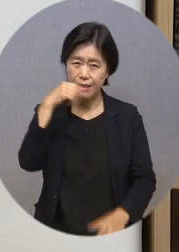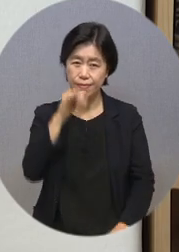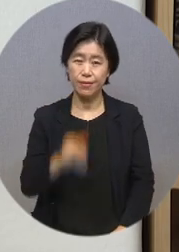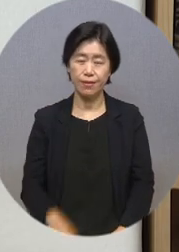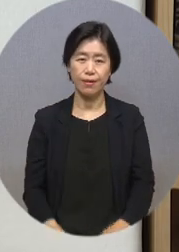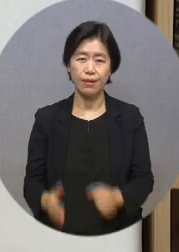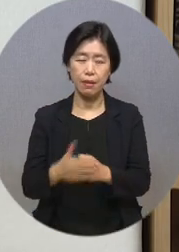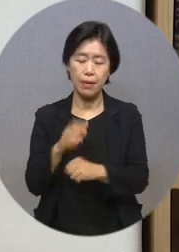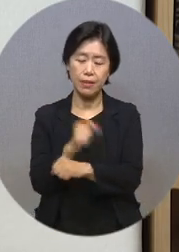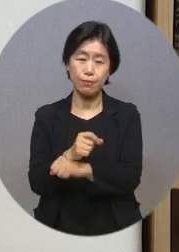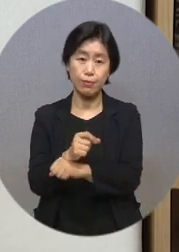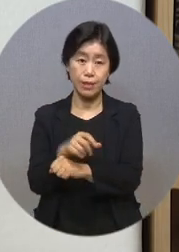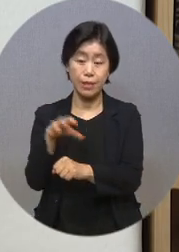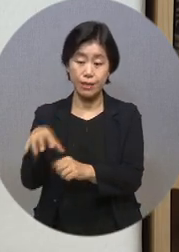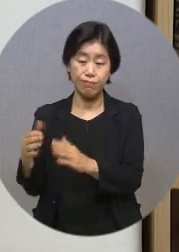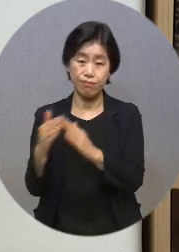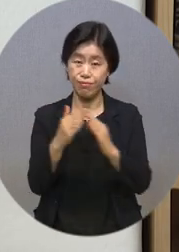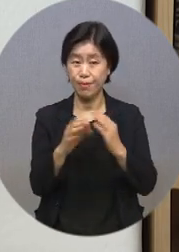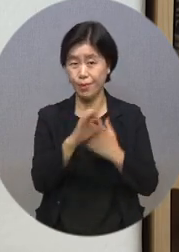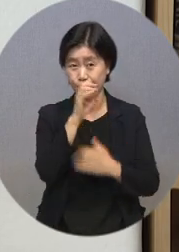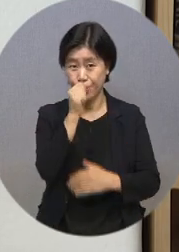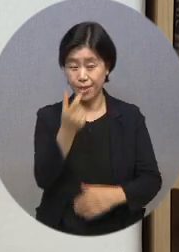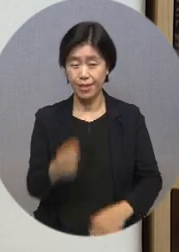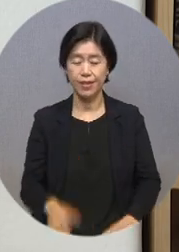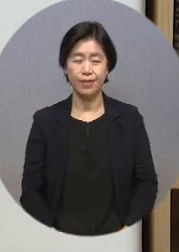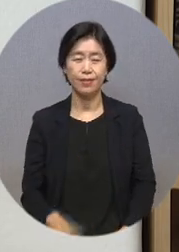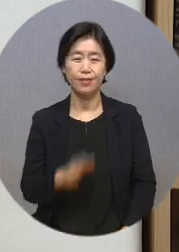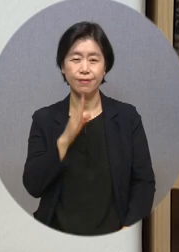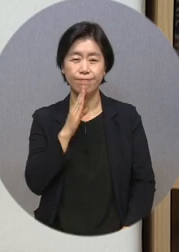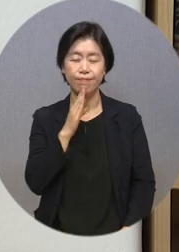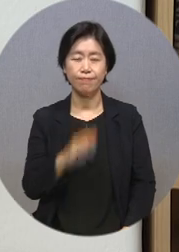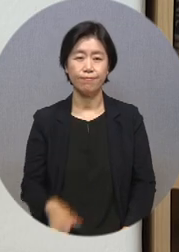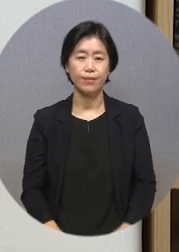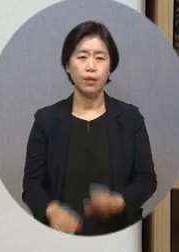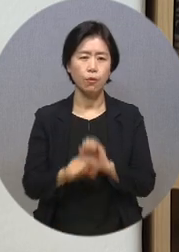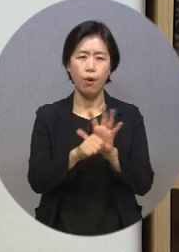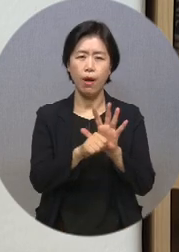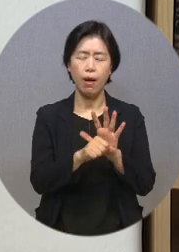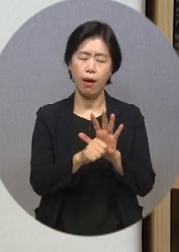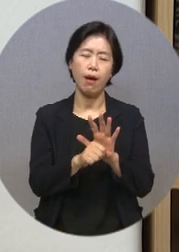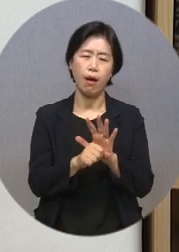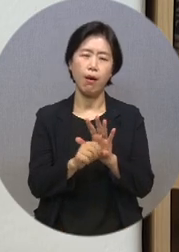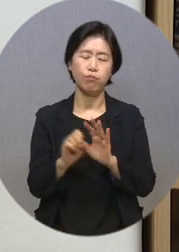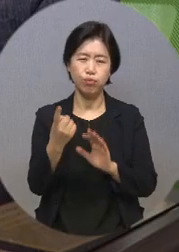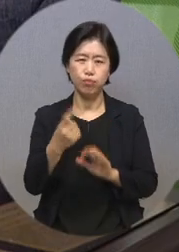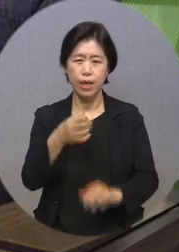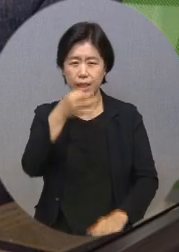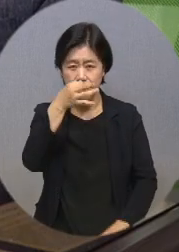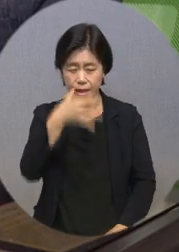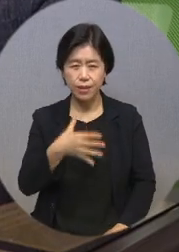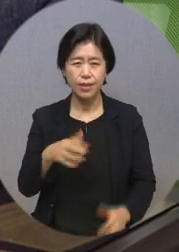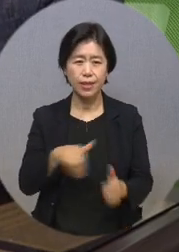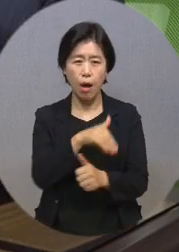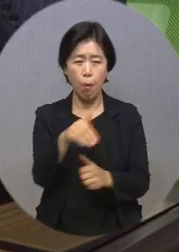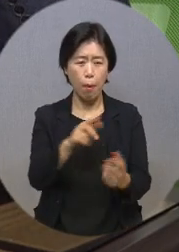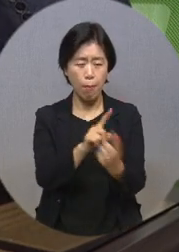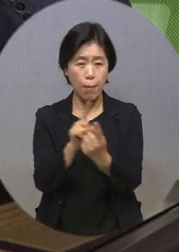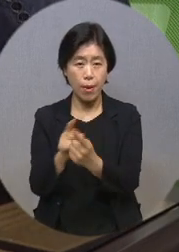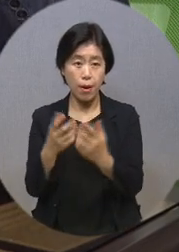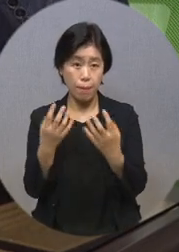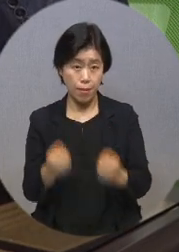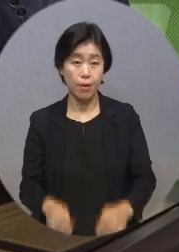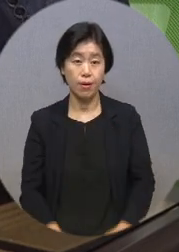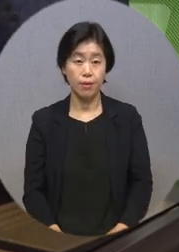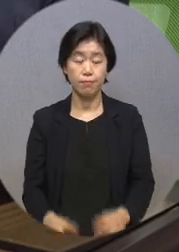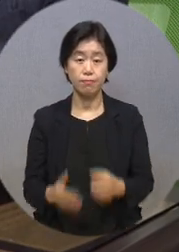확장했으면 좋겠다는 생각도 갖게 되네요. 이 코로나 때문에 힘든 상황을 보내고 계신 분들 많았을 텐데 그러다 보니까 외로운